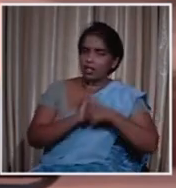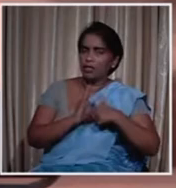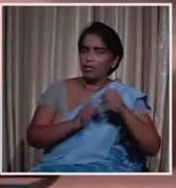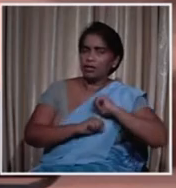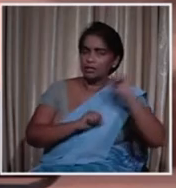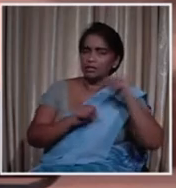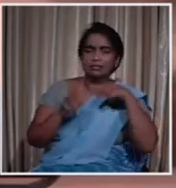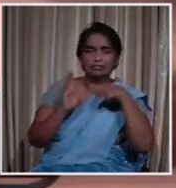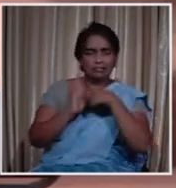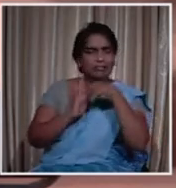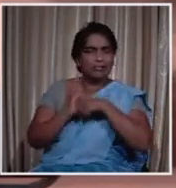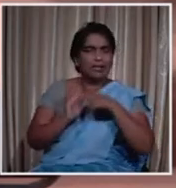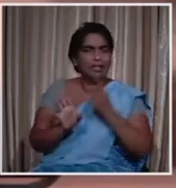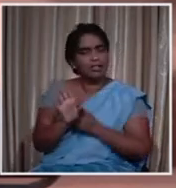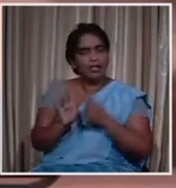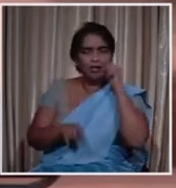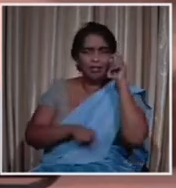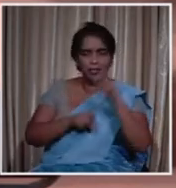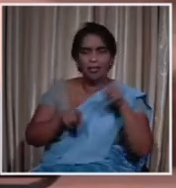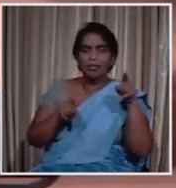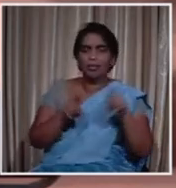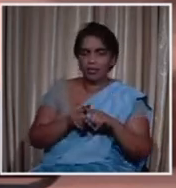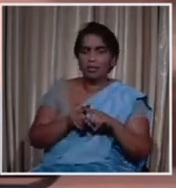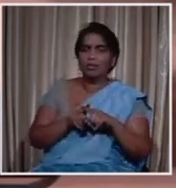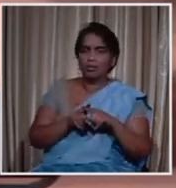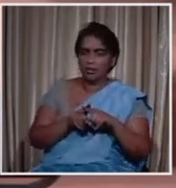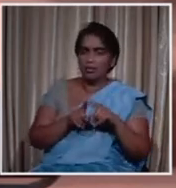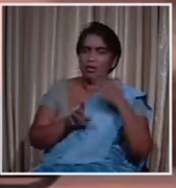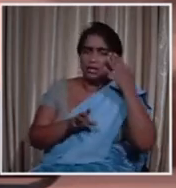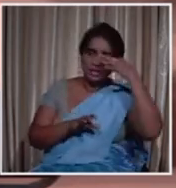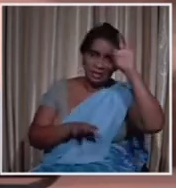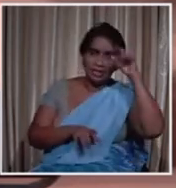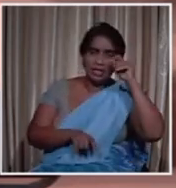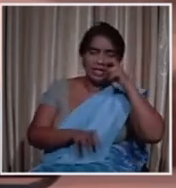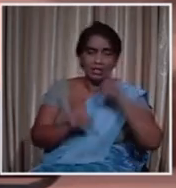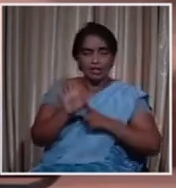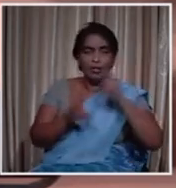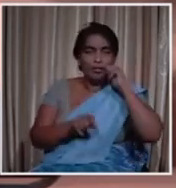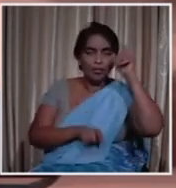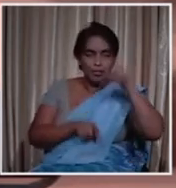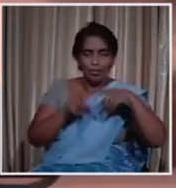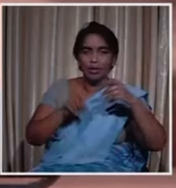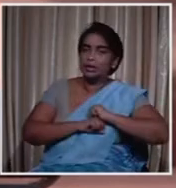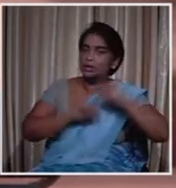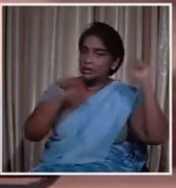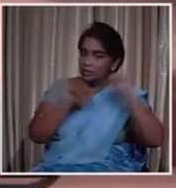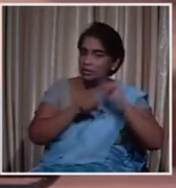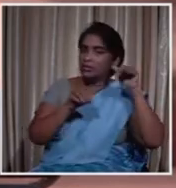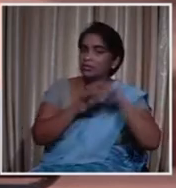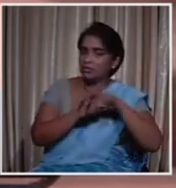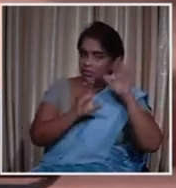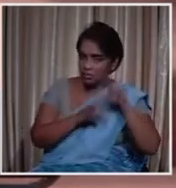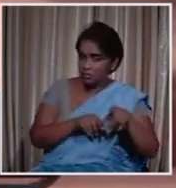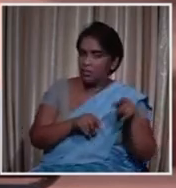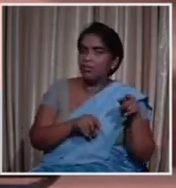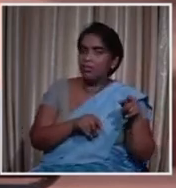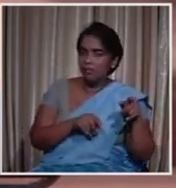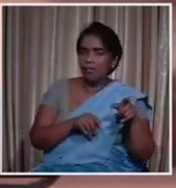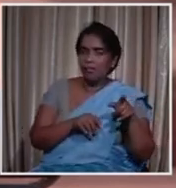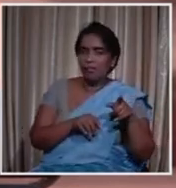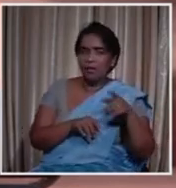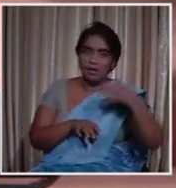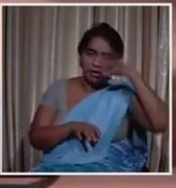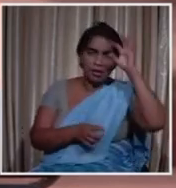இளைஞர்கள், சகோதரர்கள், சிங்கள சகோதரர்கள், சிங்கள இளைஞர்கள் போராட்டங்கள் நடத்துகிறார்கள். சிங்கள போலீசாருடைய